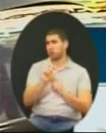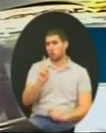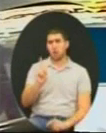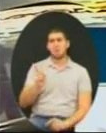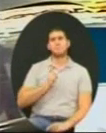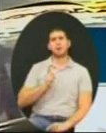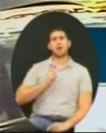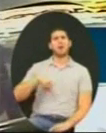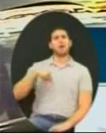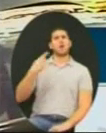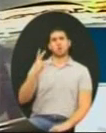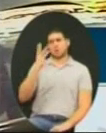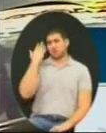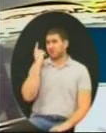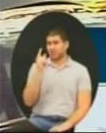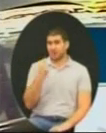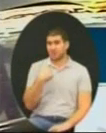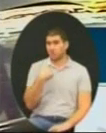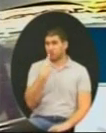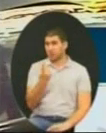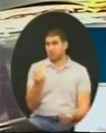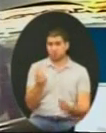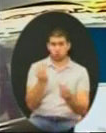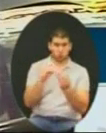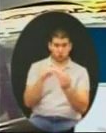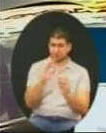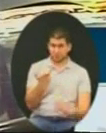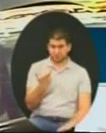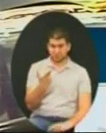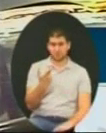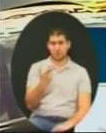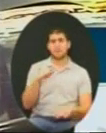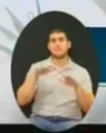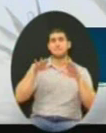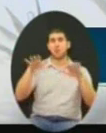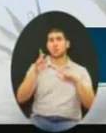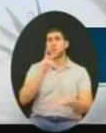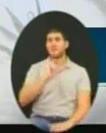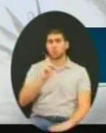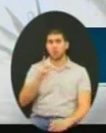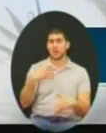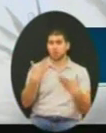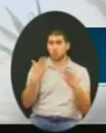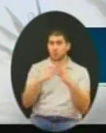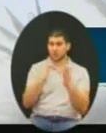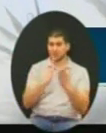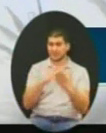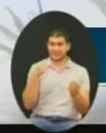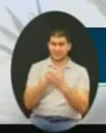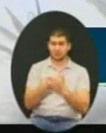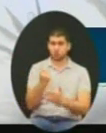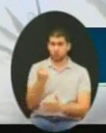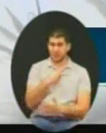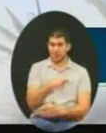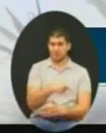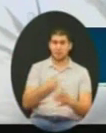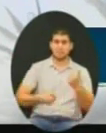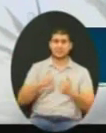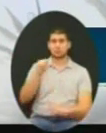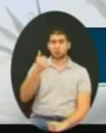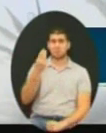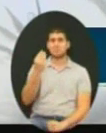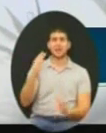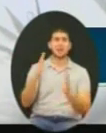מחכים יותר זמן משהם חיכו בעבר. ואני אבשר לך עוד בשורה, בלוד ובאפולה, אם עשו כבר דירות לקראת סוף השנה, במכרזים הראשונים של